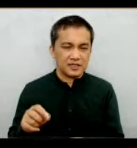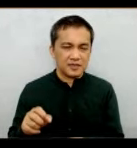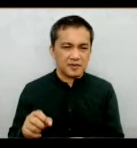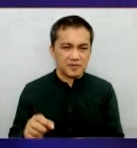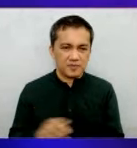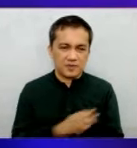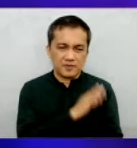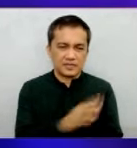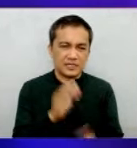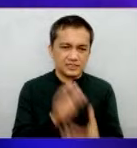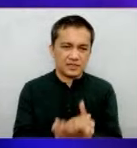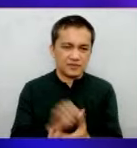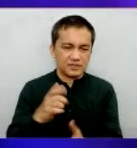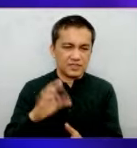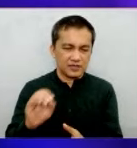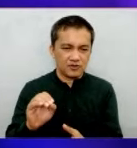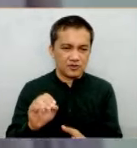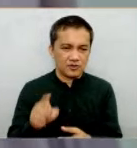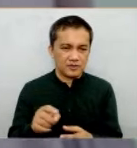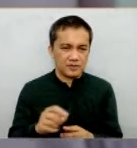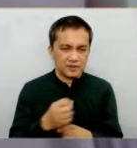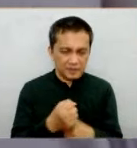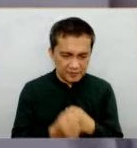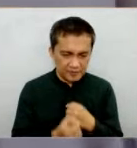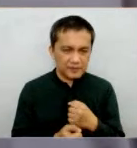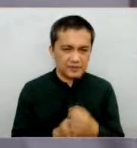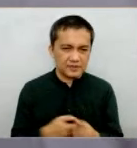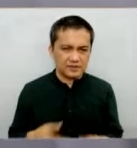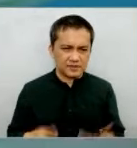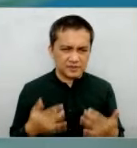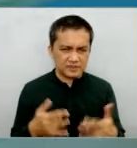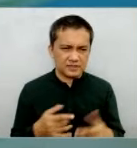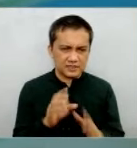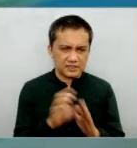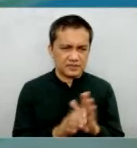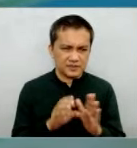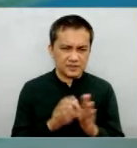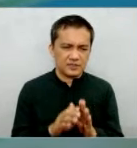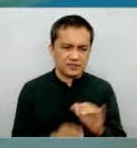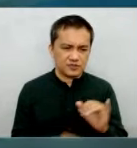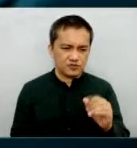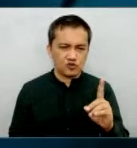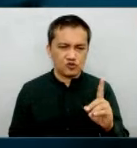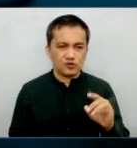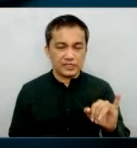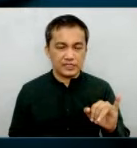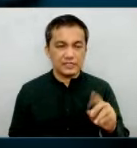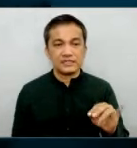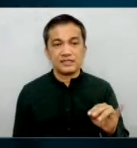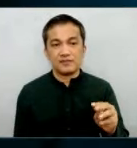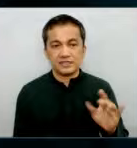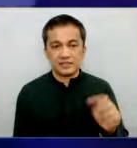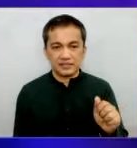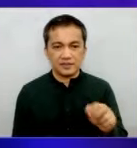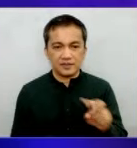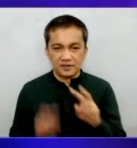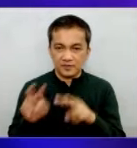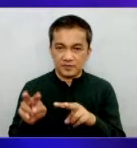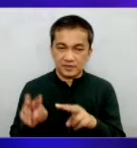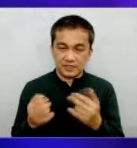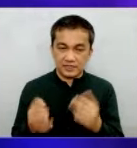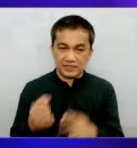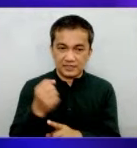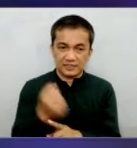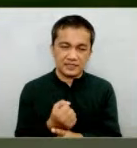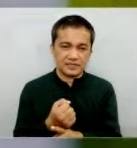Echo na magpapahirap sa buhay ng karakter ni Jody Santa Maria. Mapapanood na ito this September